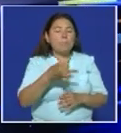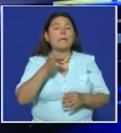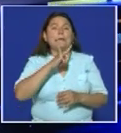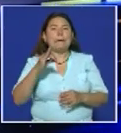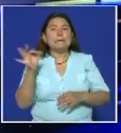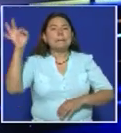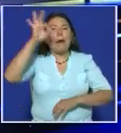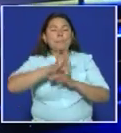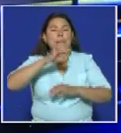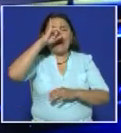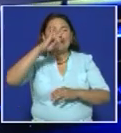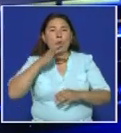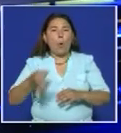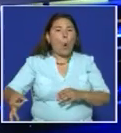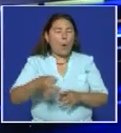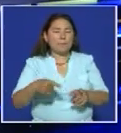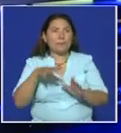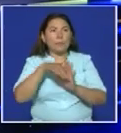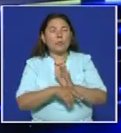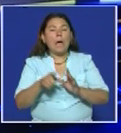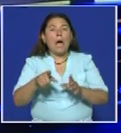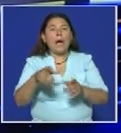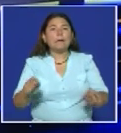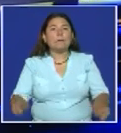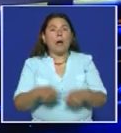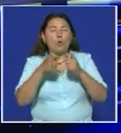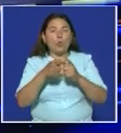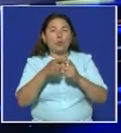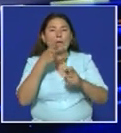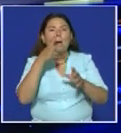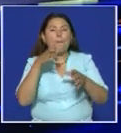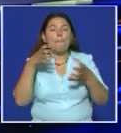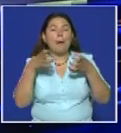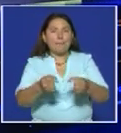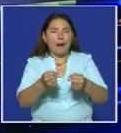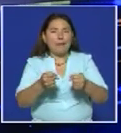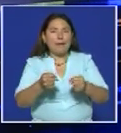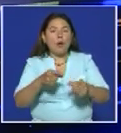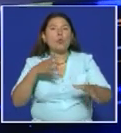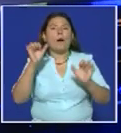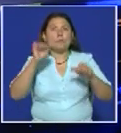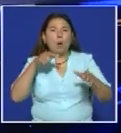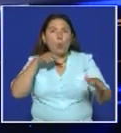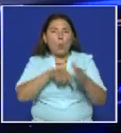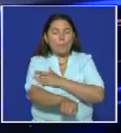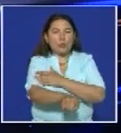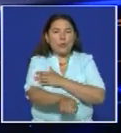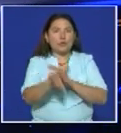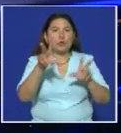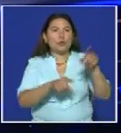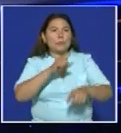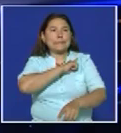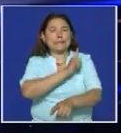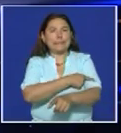сотрудники региональной инспекции застали правонарушителей, как говорится, с поличным. Однако последние смогли уйти от преследования за счет